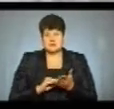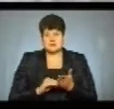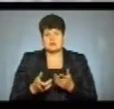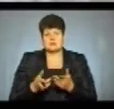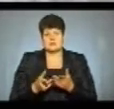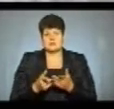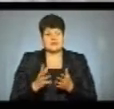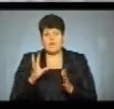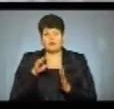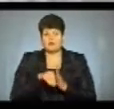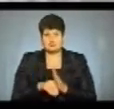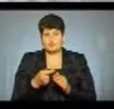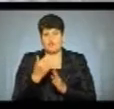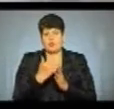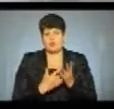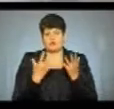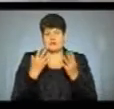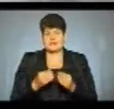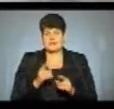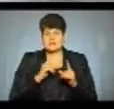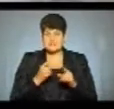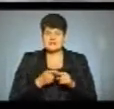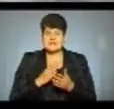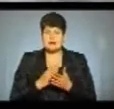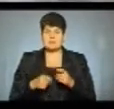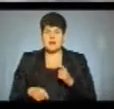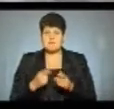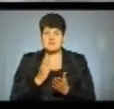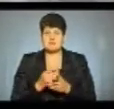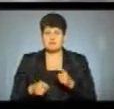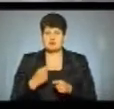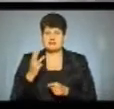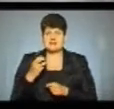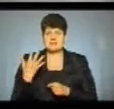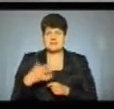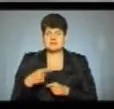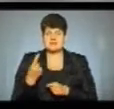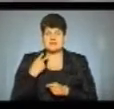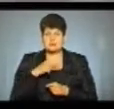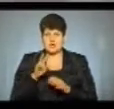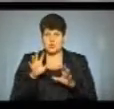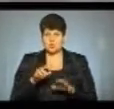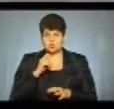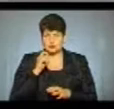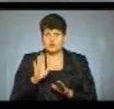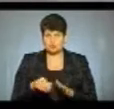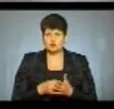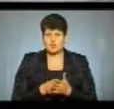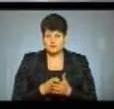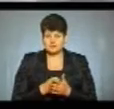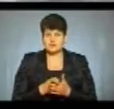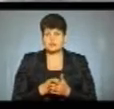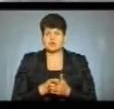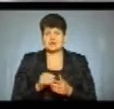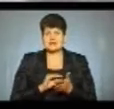сесію знову не включив його до порядку денного сесії. Це є пряме порушення статті 351 Кримінального кодексу України. Я буду домагатися, щоб секретар